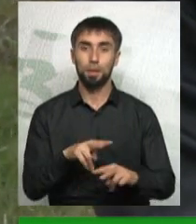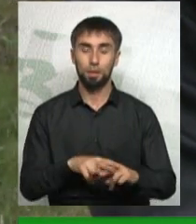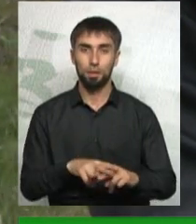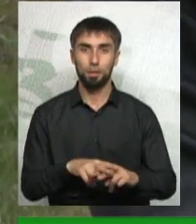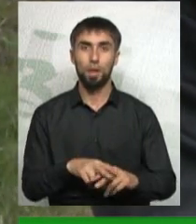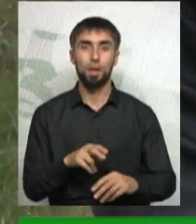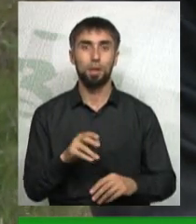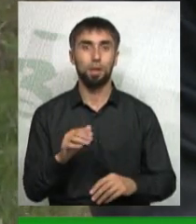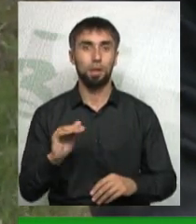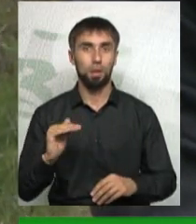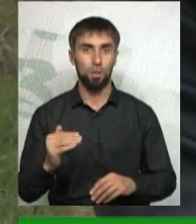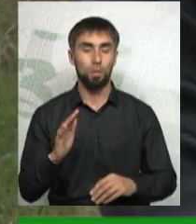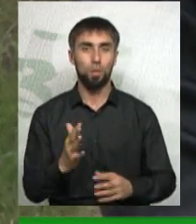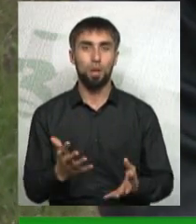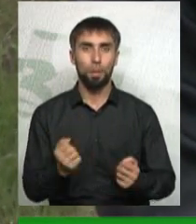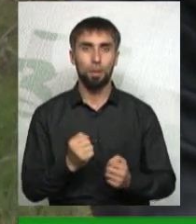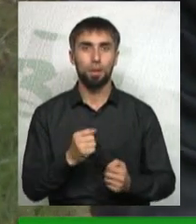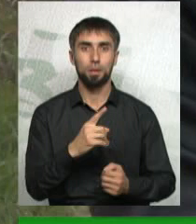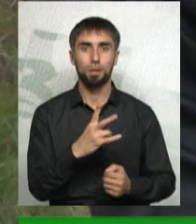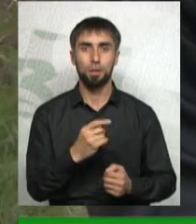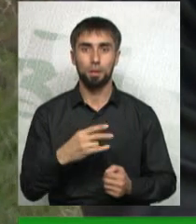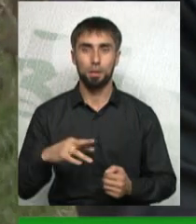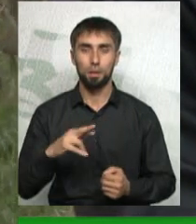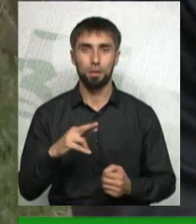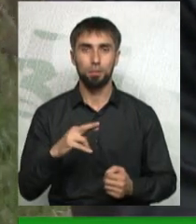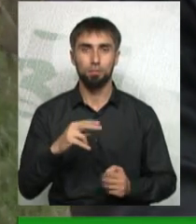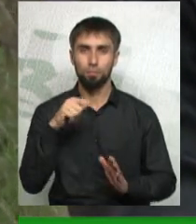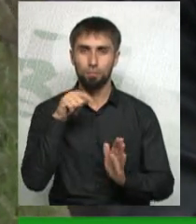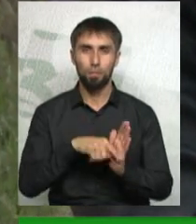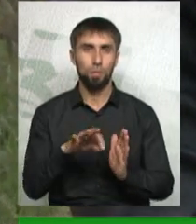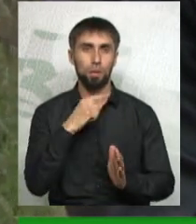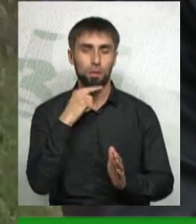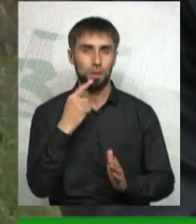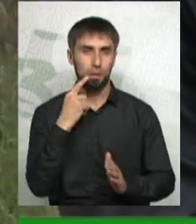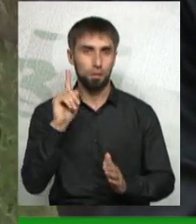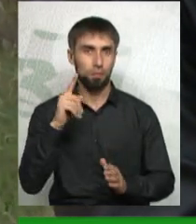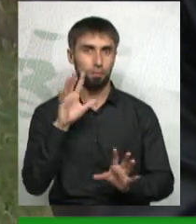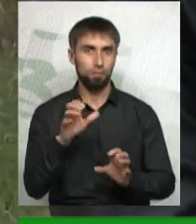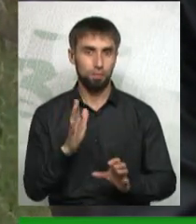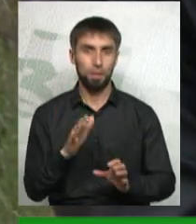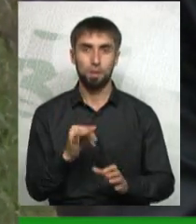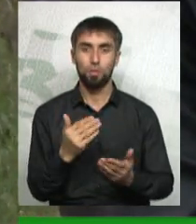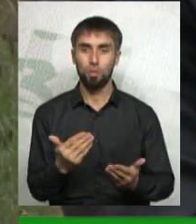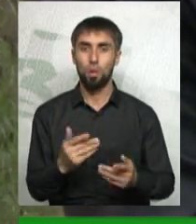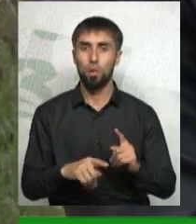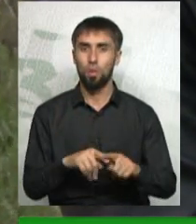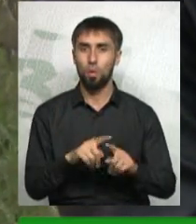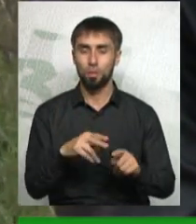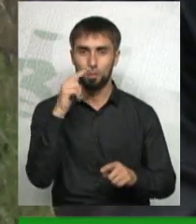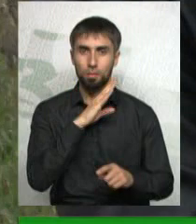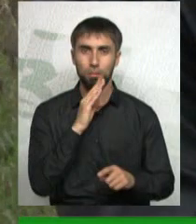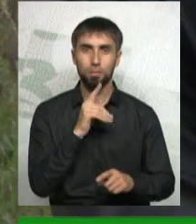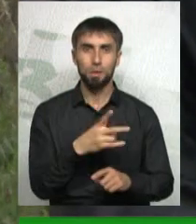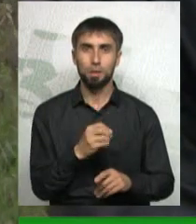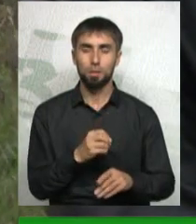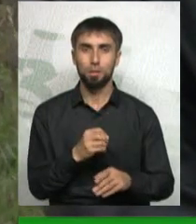здесь ребенок будет получать знания углубленные по ингушскому языку, потому что сейчас уже родители не владеют